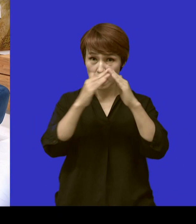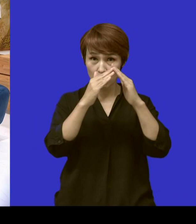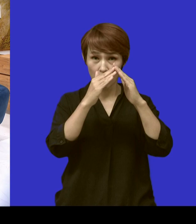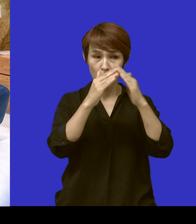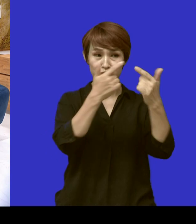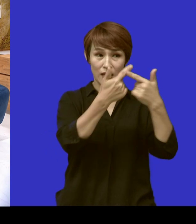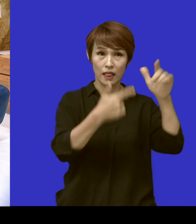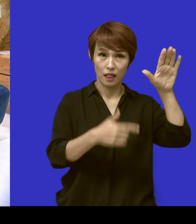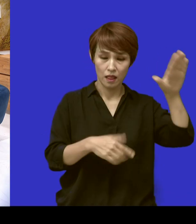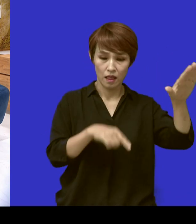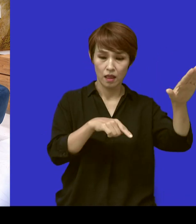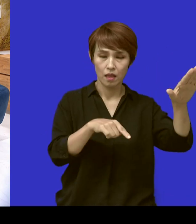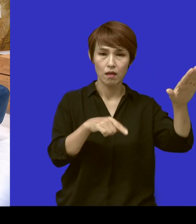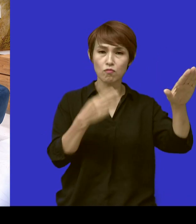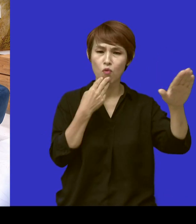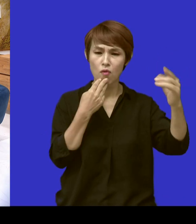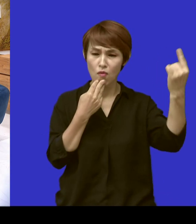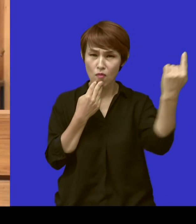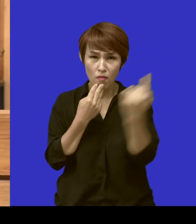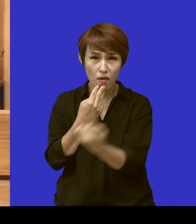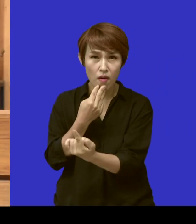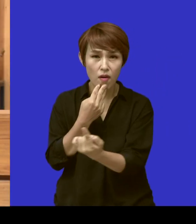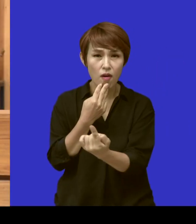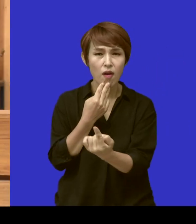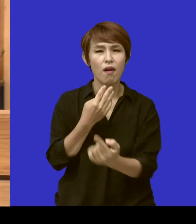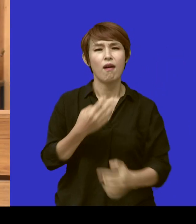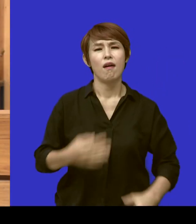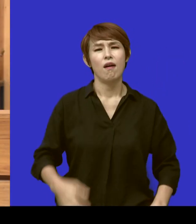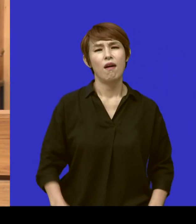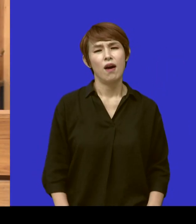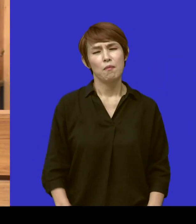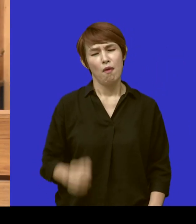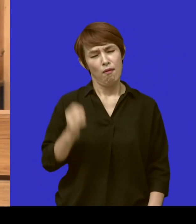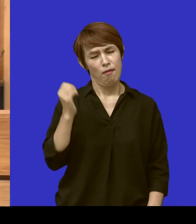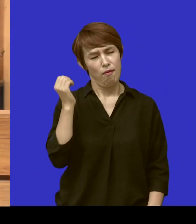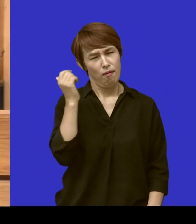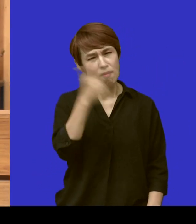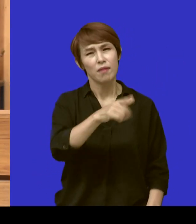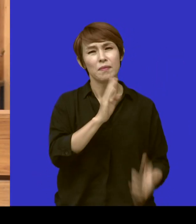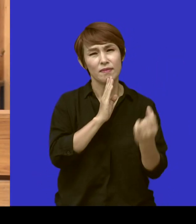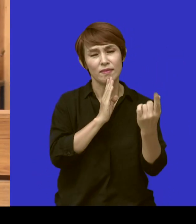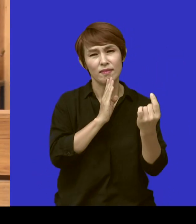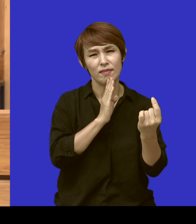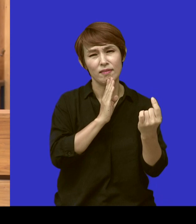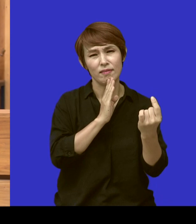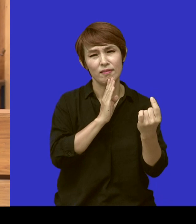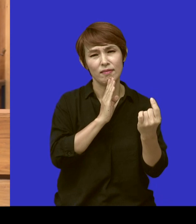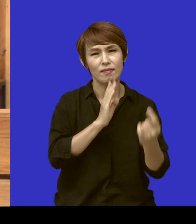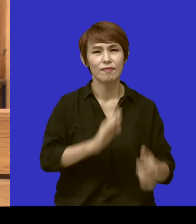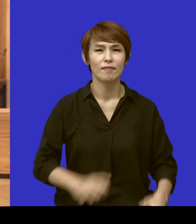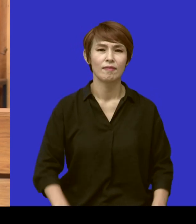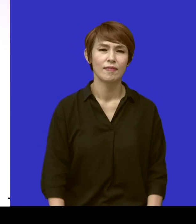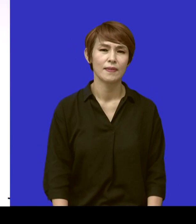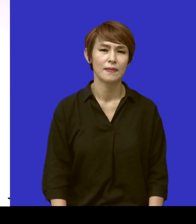길이 얼마나 참 멀고 험한 길이었을 것 같다는 생각이 들어요.